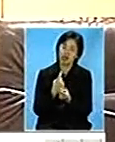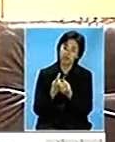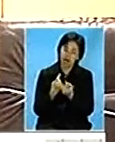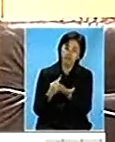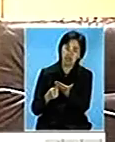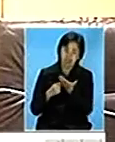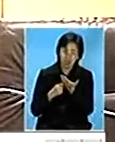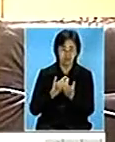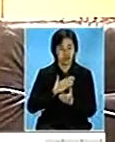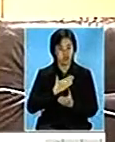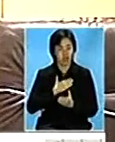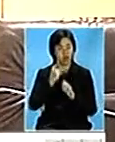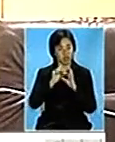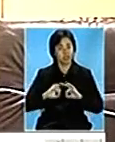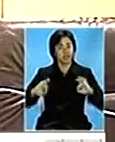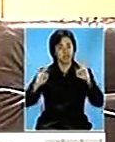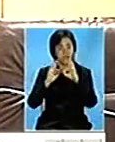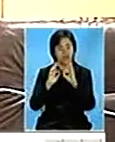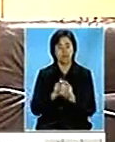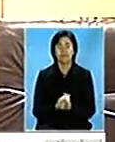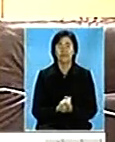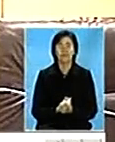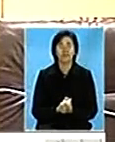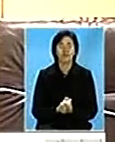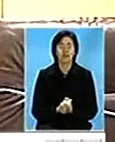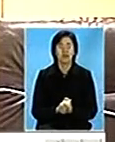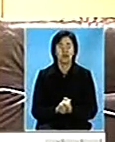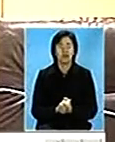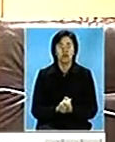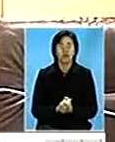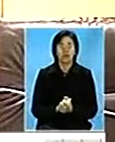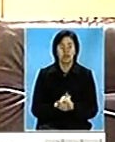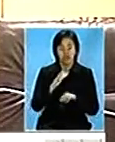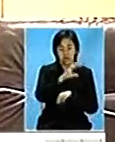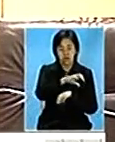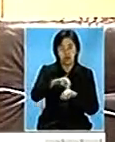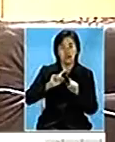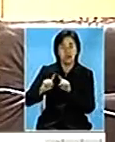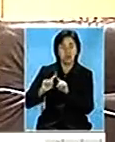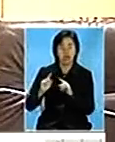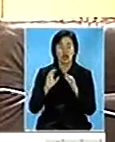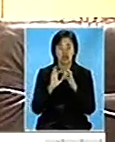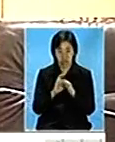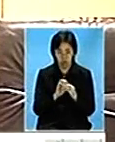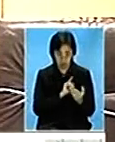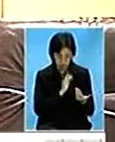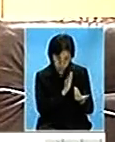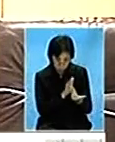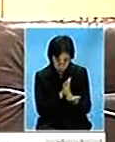ตลอดมาโดยได้รับมอบหมายโดยได้มอบหมายให้หน่วยงานที่เกี่ยวข้องกับภารกิจ